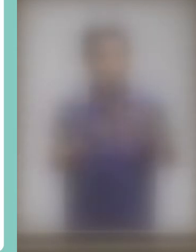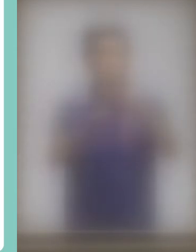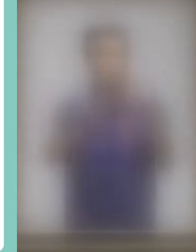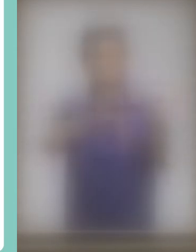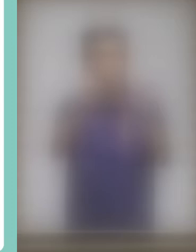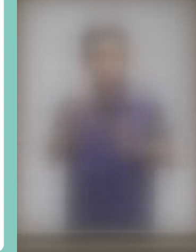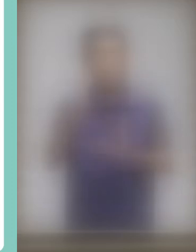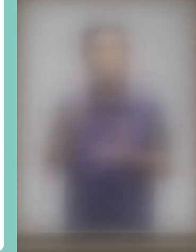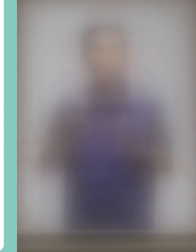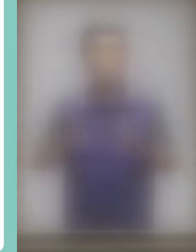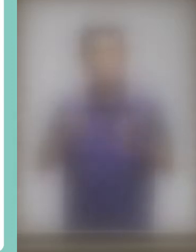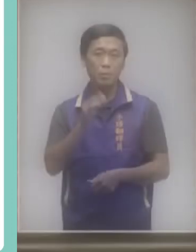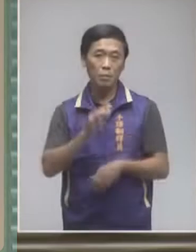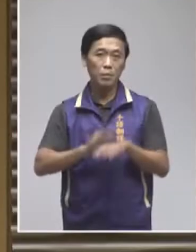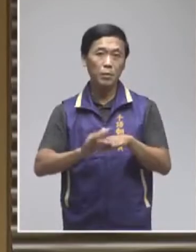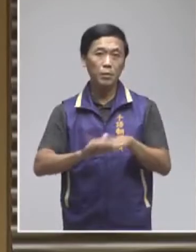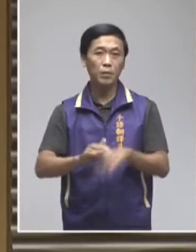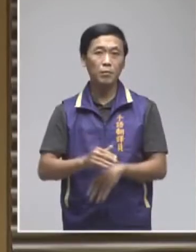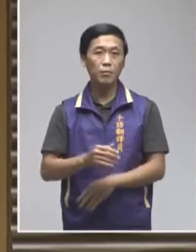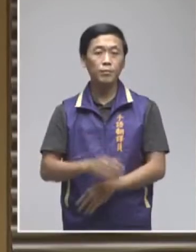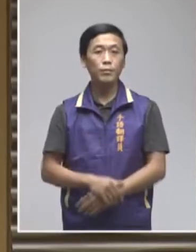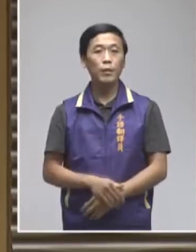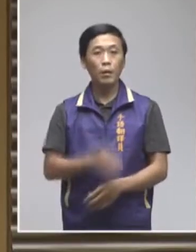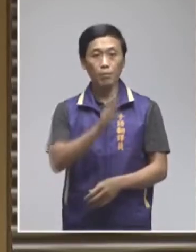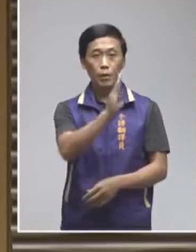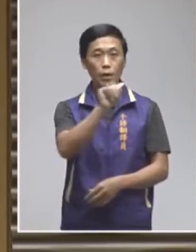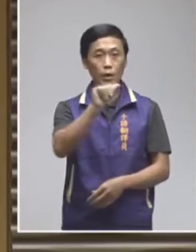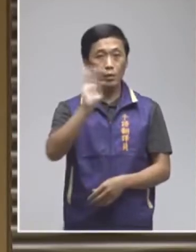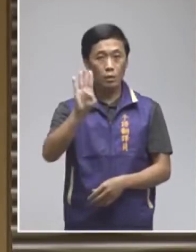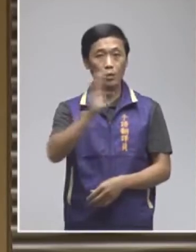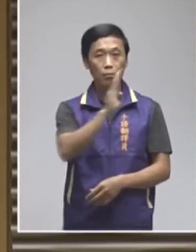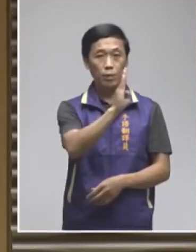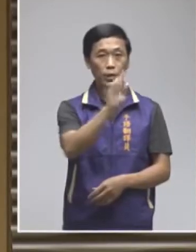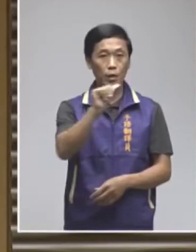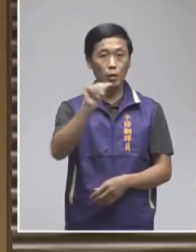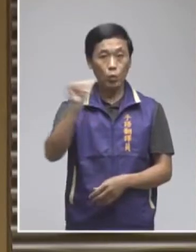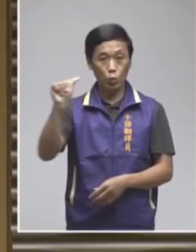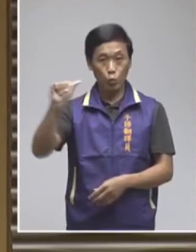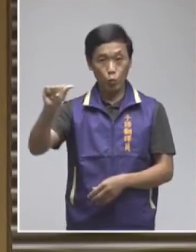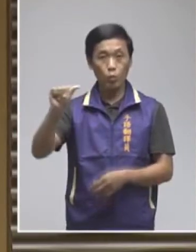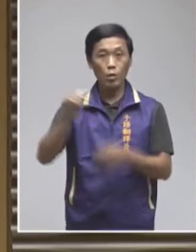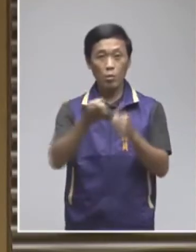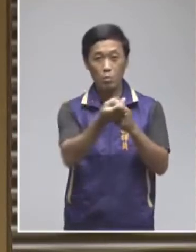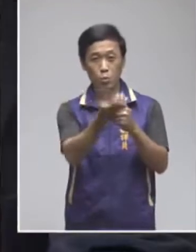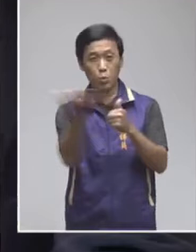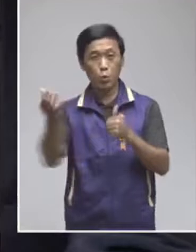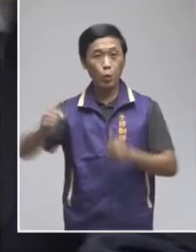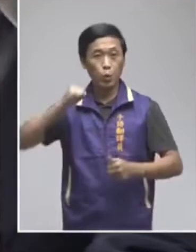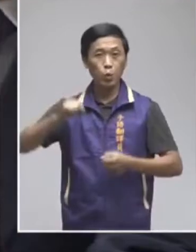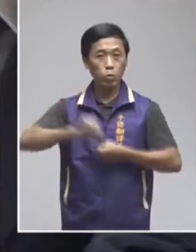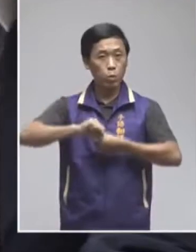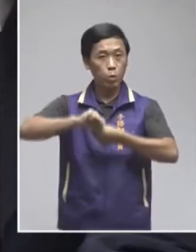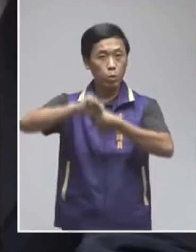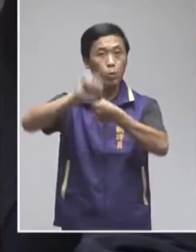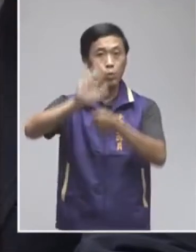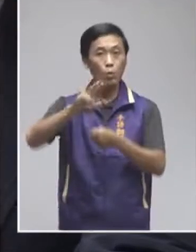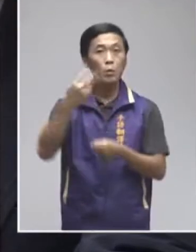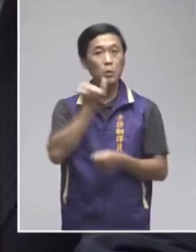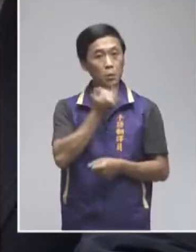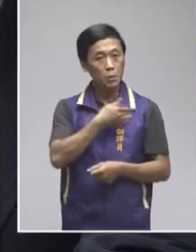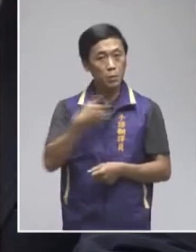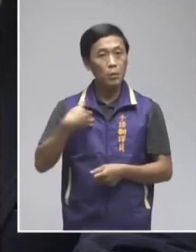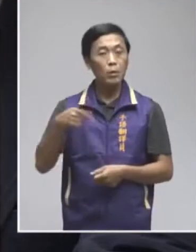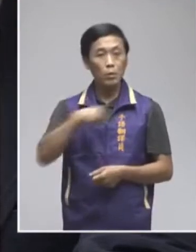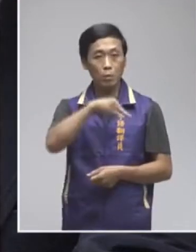对人体的影响也更大。 那 BA.4 跟 BA.5 除了传染力增加之外呢，也可能比我们